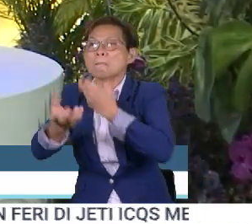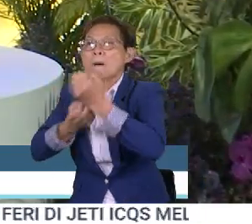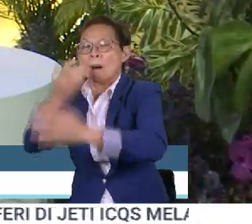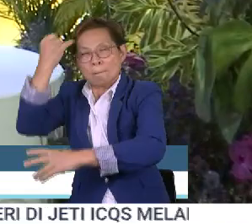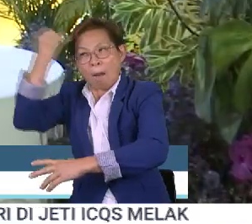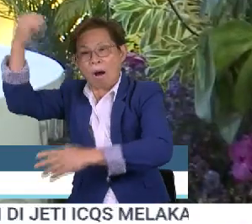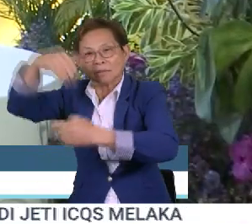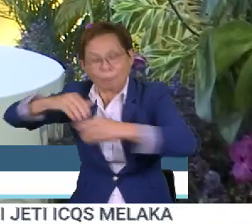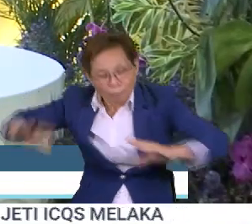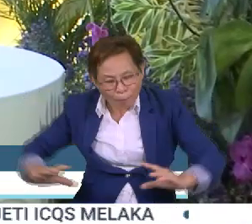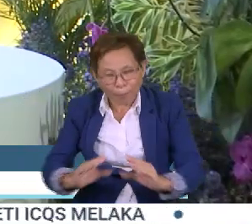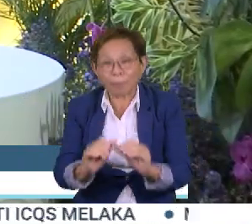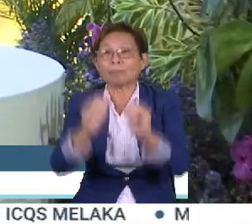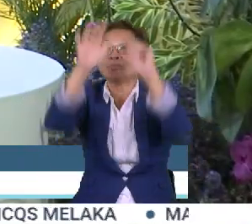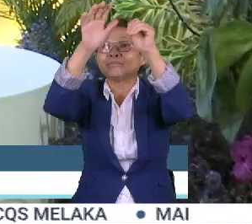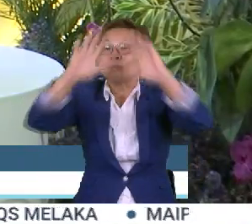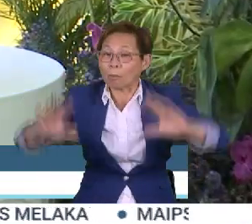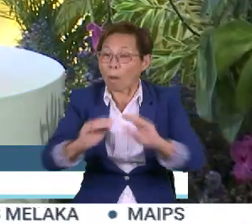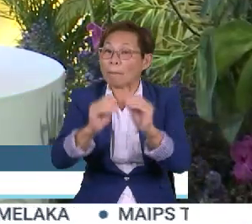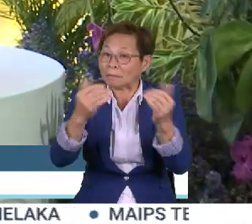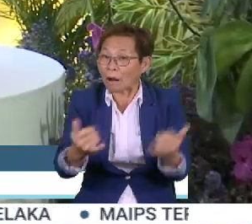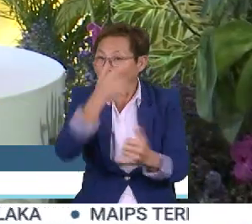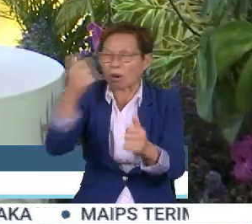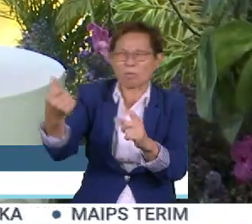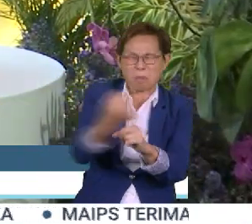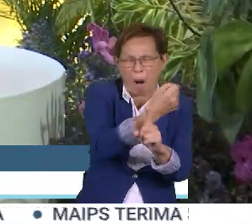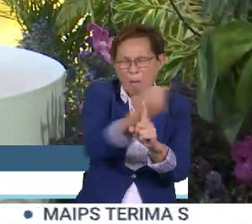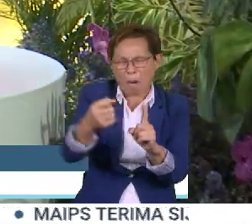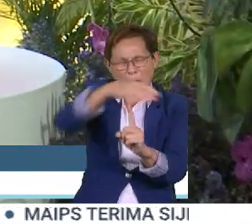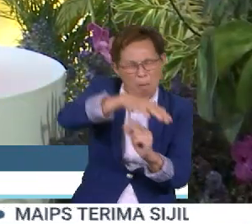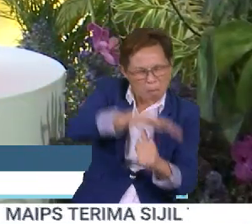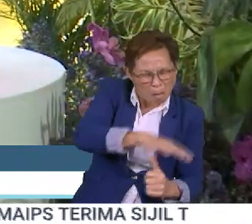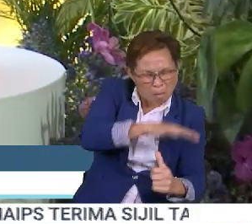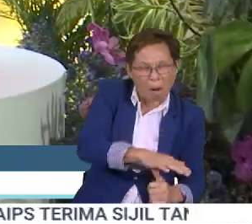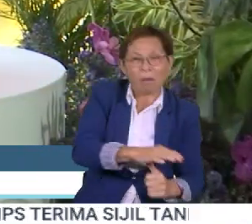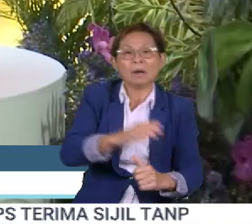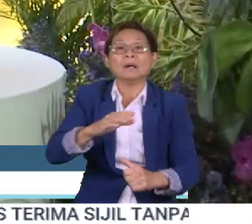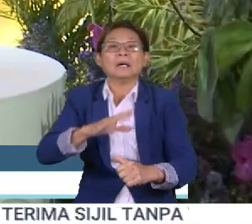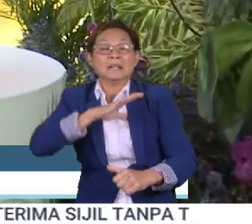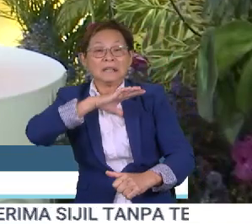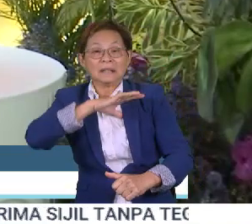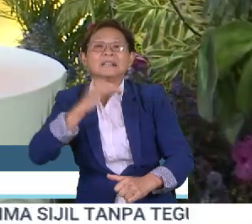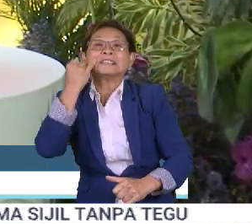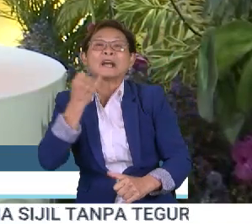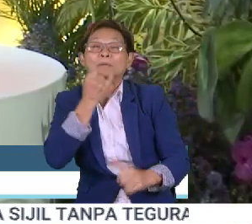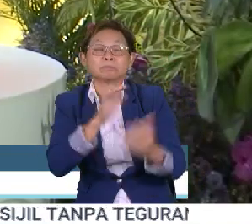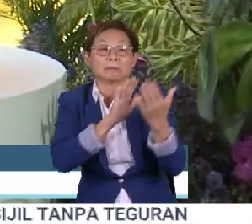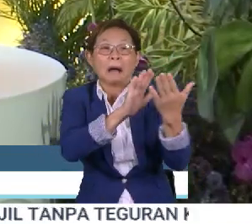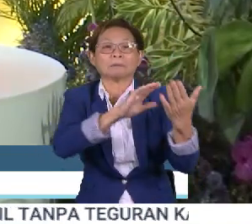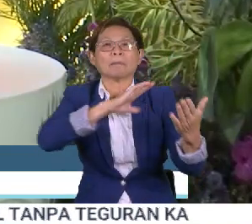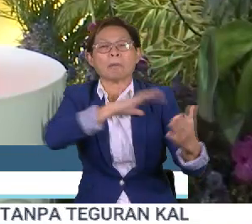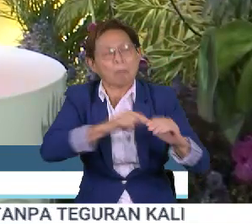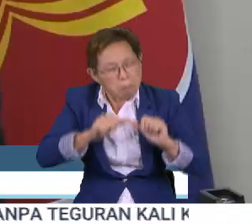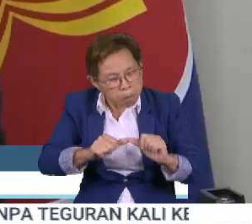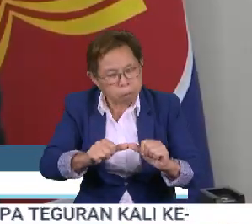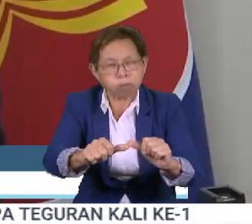pandangan dalam sidang ke Puncak kali ini susunan penindasan ketulusan Israel ke atas Palestina yang masih belarutan